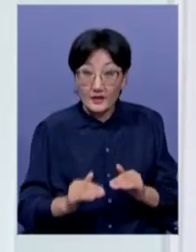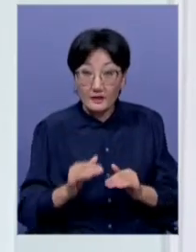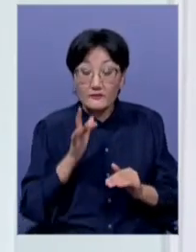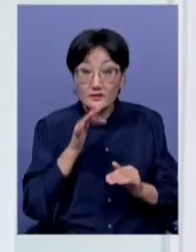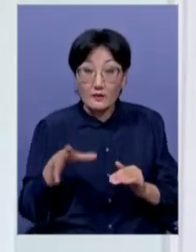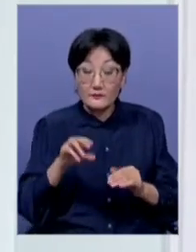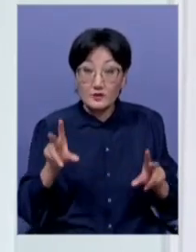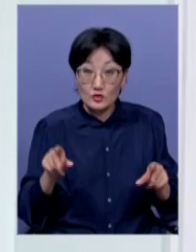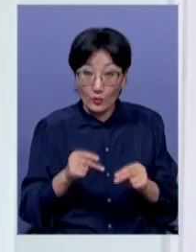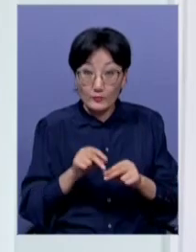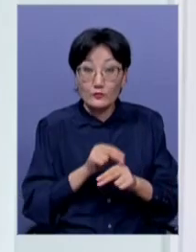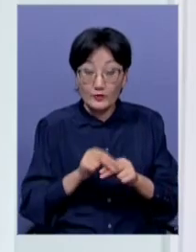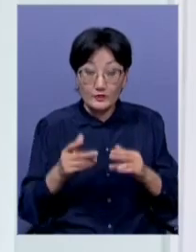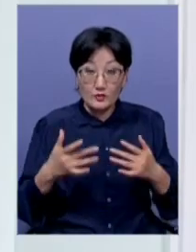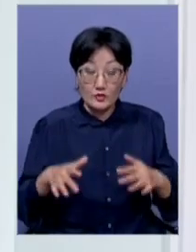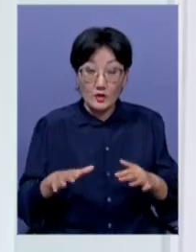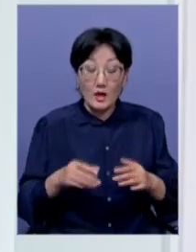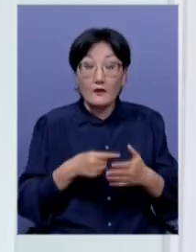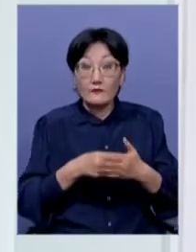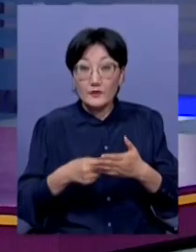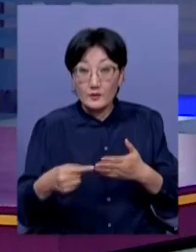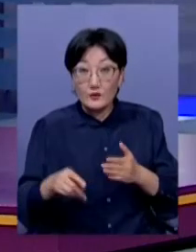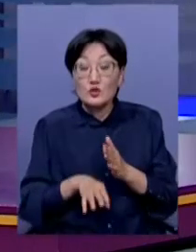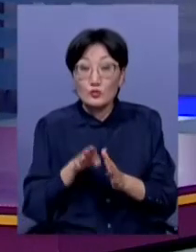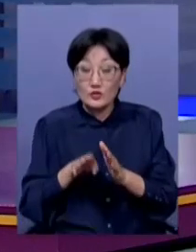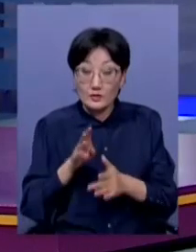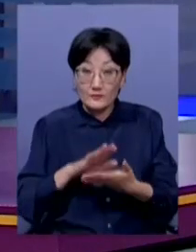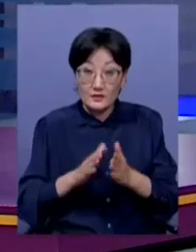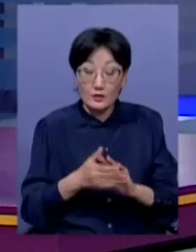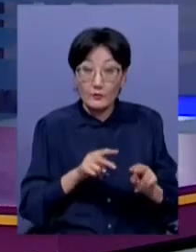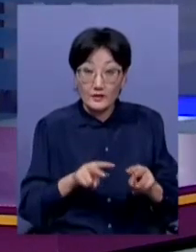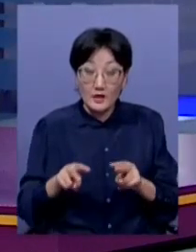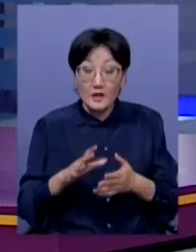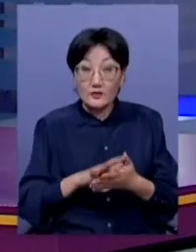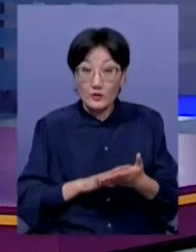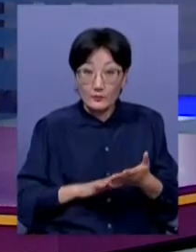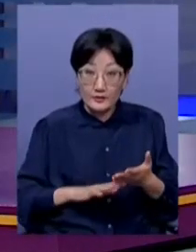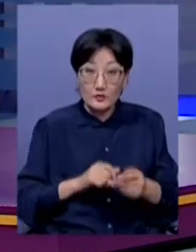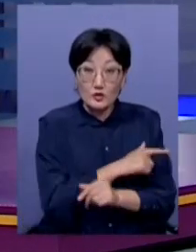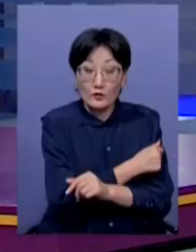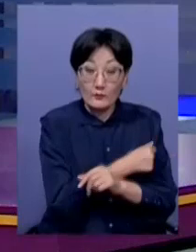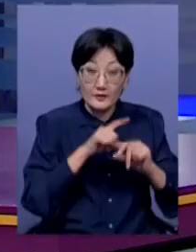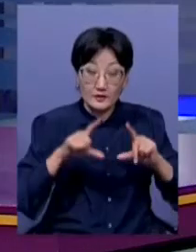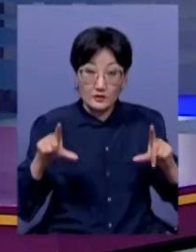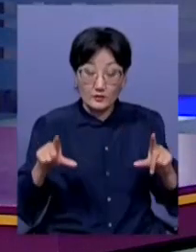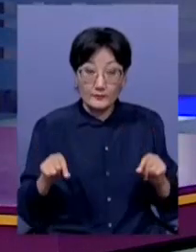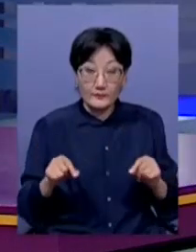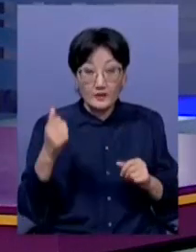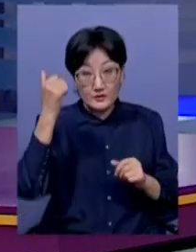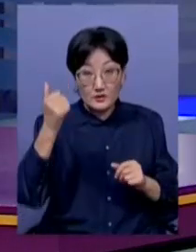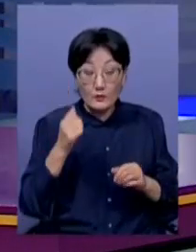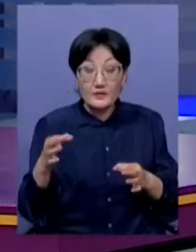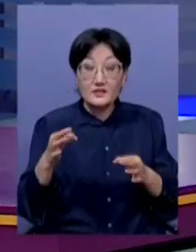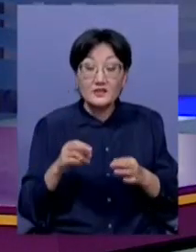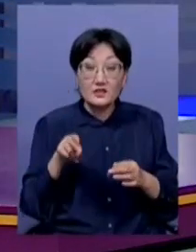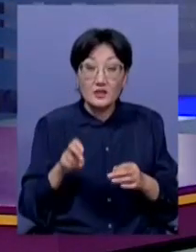они успешно пролечены, выписаны с улучшением и наблюдаются в дальнейшем на амбулаторном этапе. Спасибо.